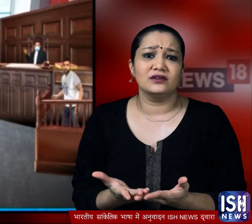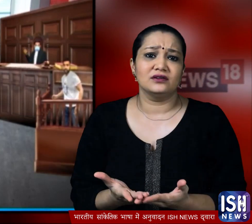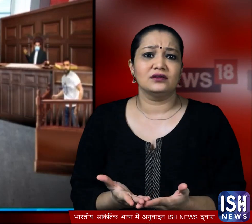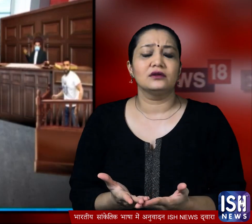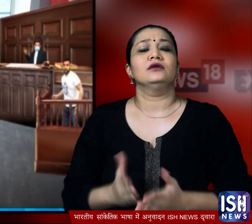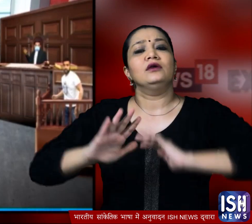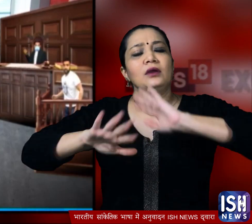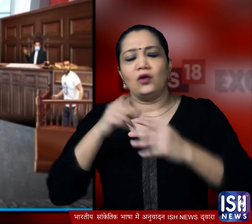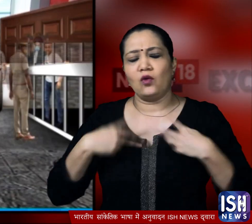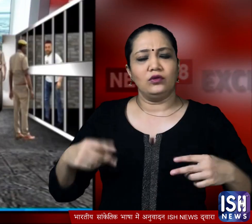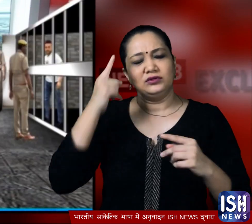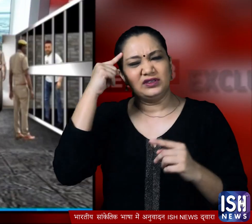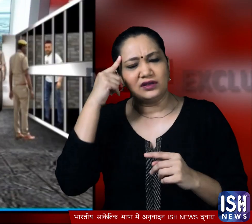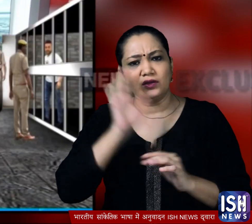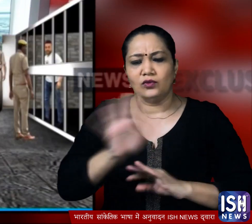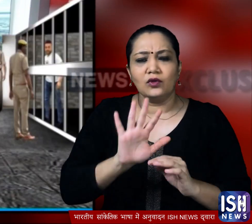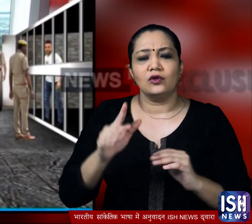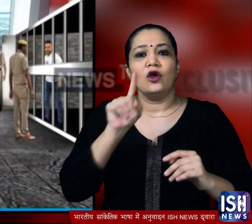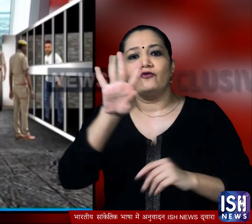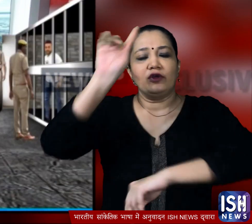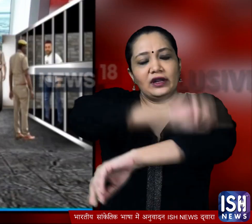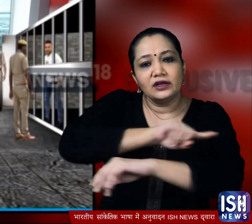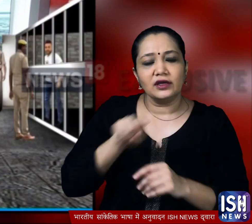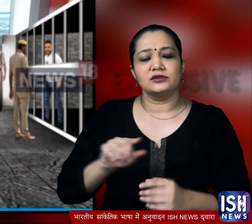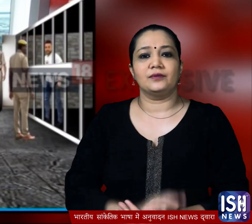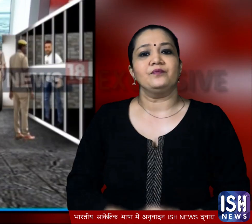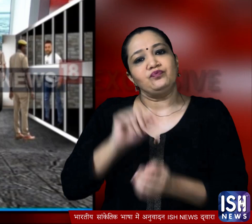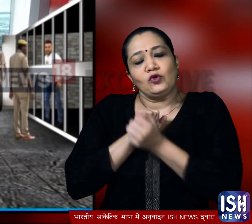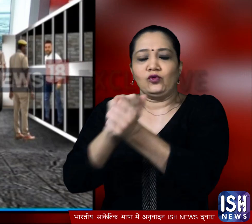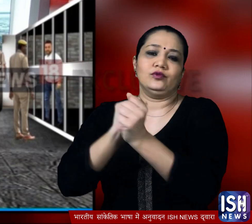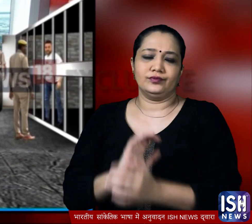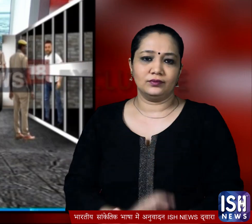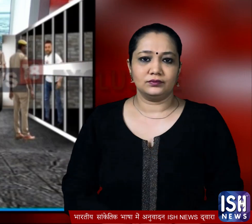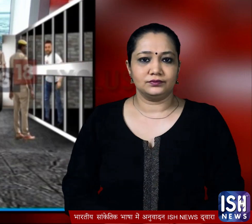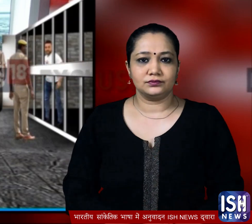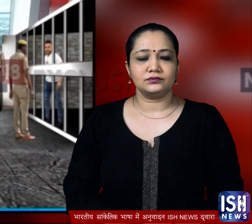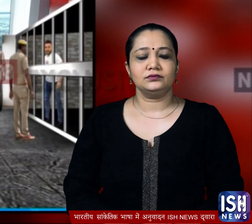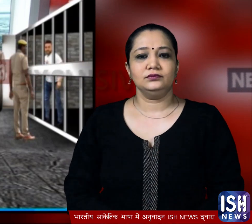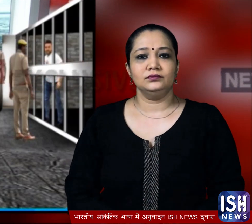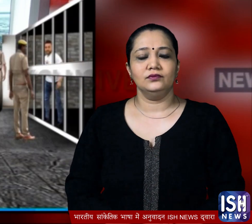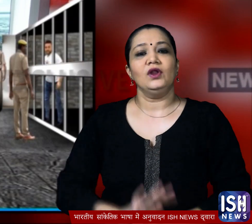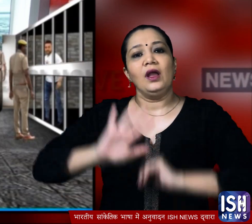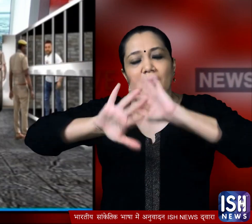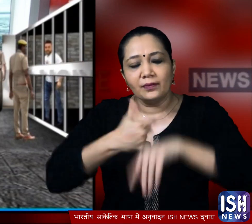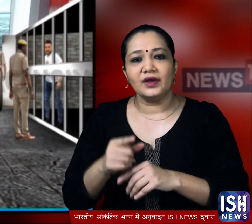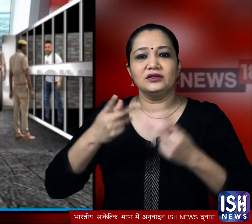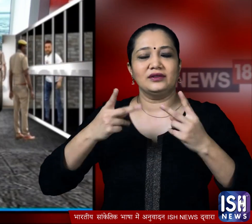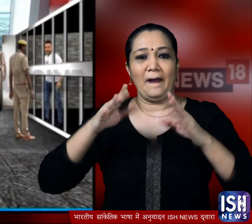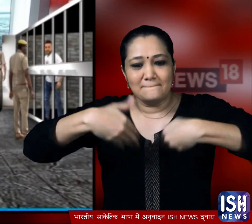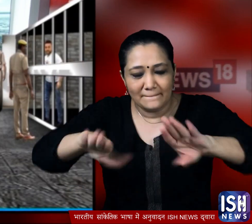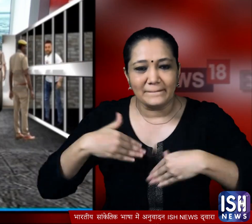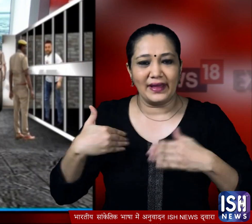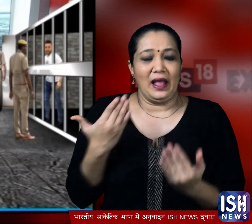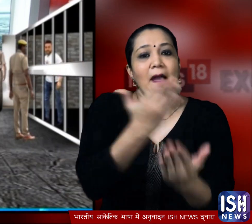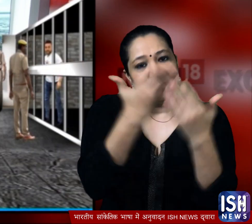है, जिसके बाद कोर्ट ने आरोपी राज कुंद्रा को 14 दिन की न्यायिक हिरासत में भेज दी। इसी के साथ ही उनकी ओर से जमानत के लिए